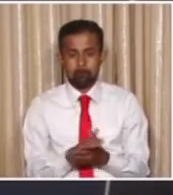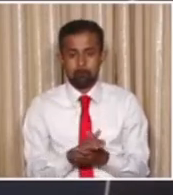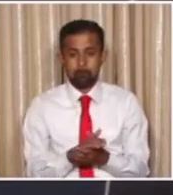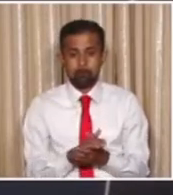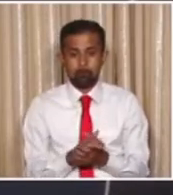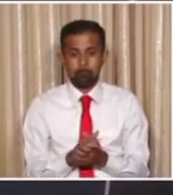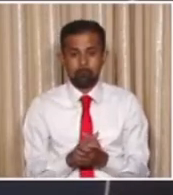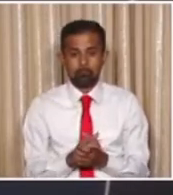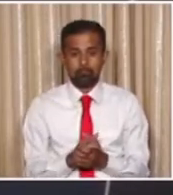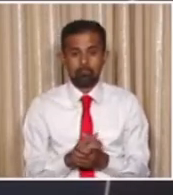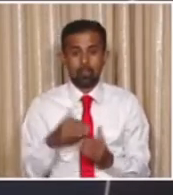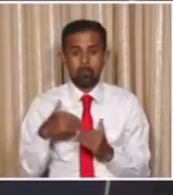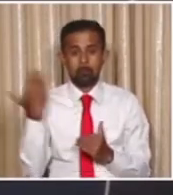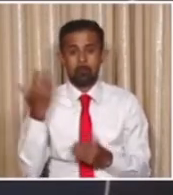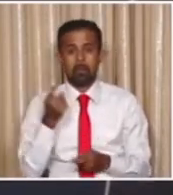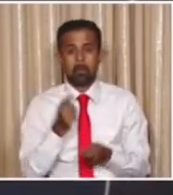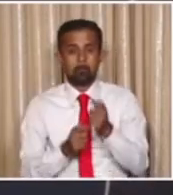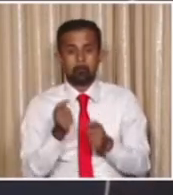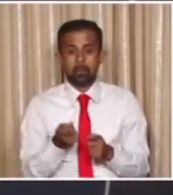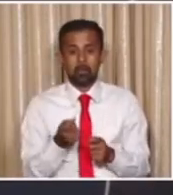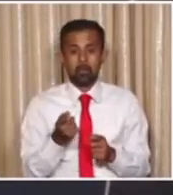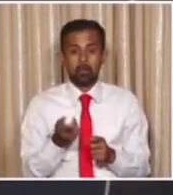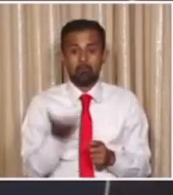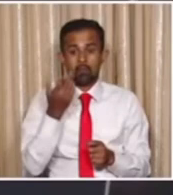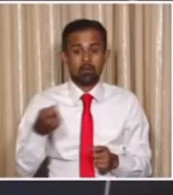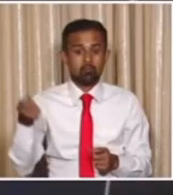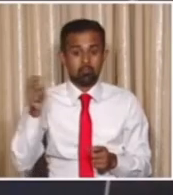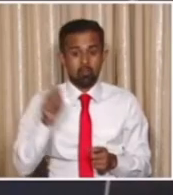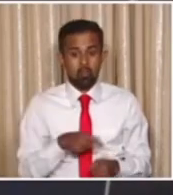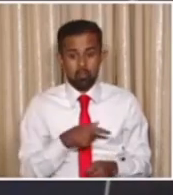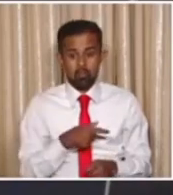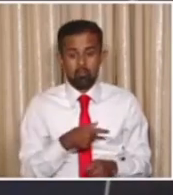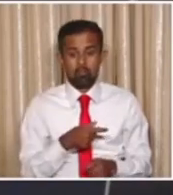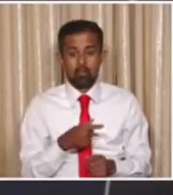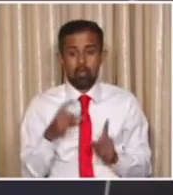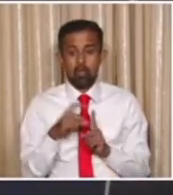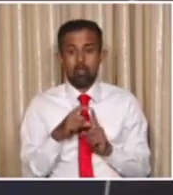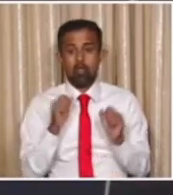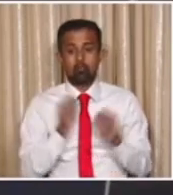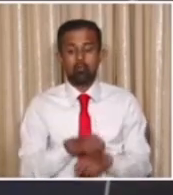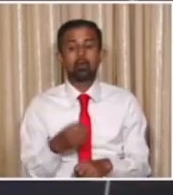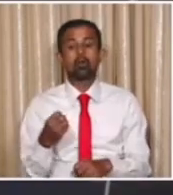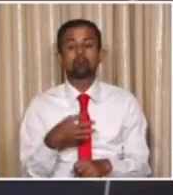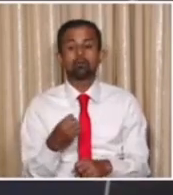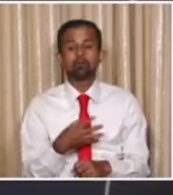මේ පිට තියෙන වෙළඳ පොලෙන් වැඩි ගන්නට ගන්න. දැන් මේ ඩොලර එක කඩවෙන්නේ කොයි කාලෙද?